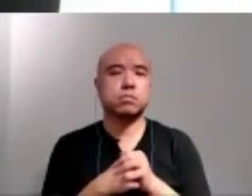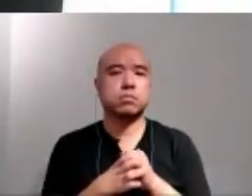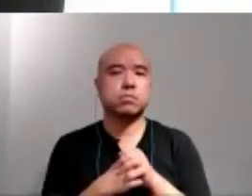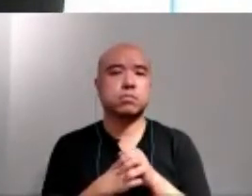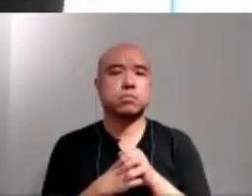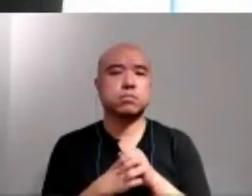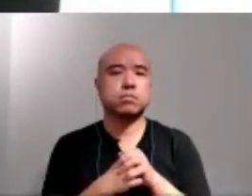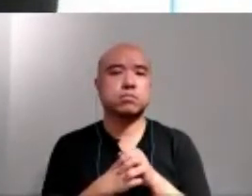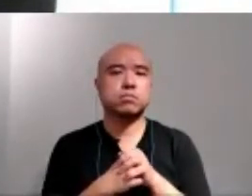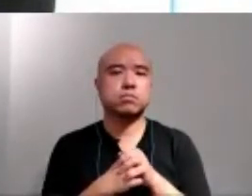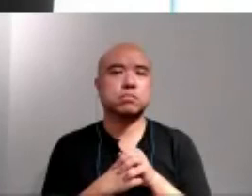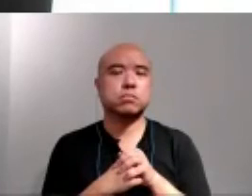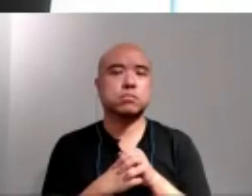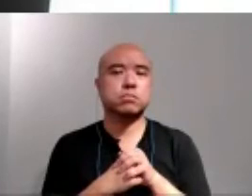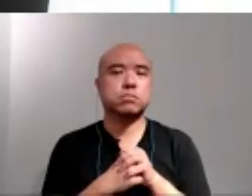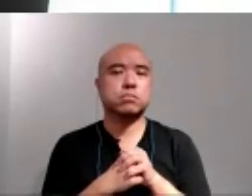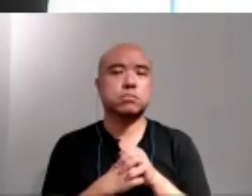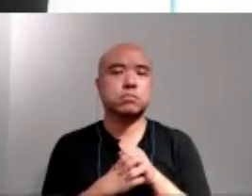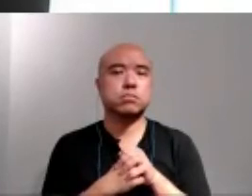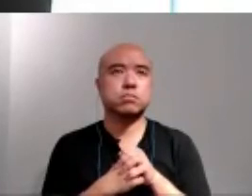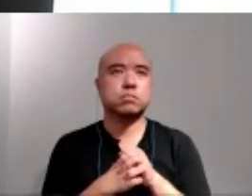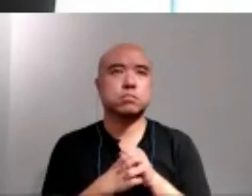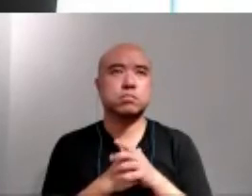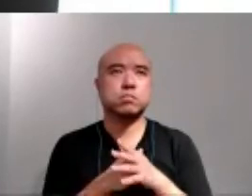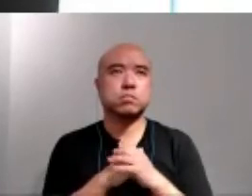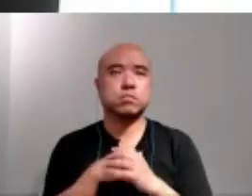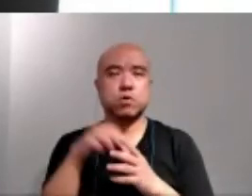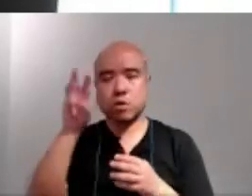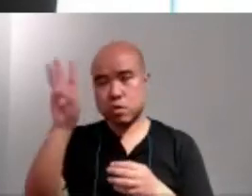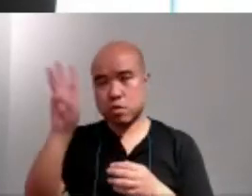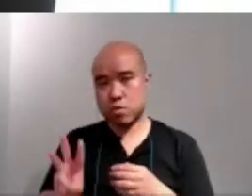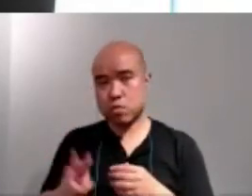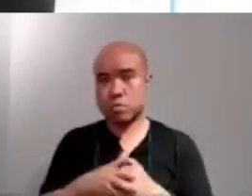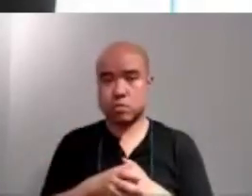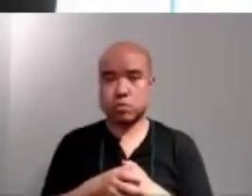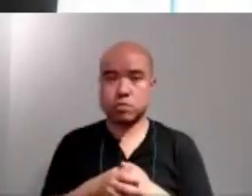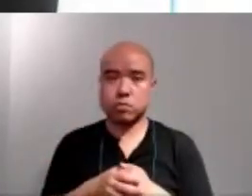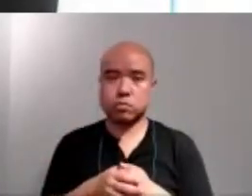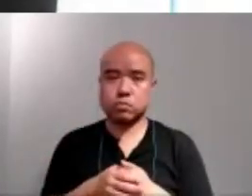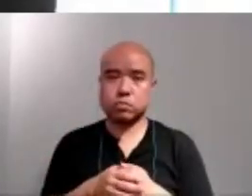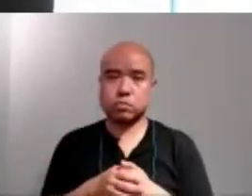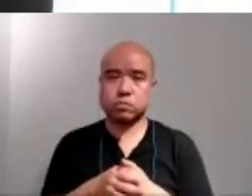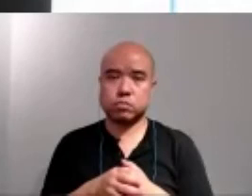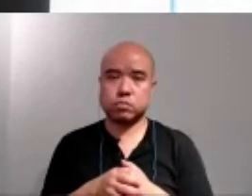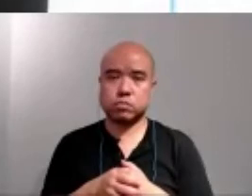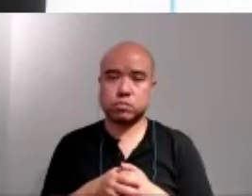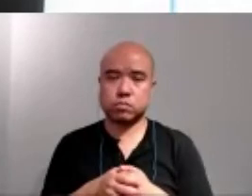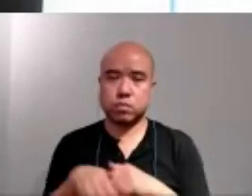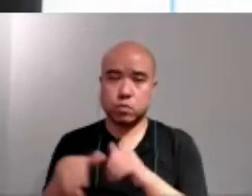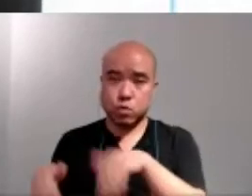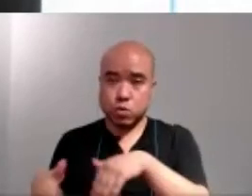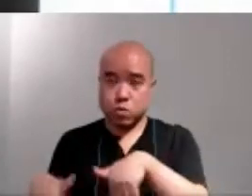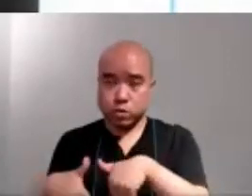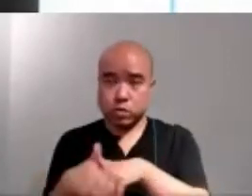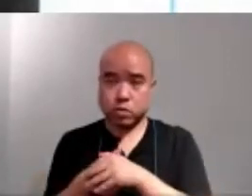然后就是TIFARM 的水耕菜呢，就是在水耕系统里面呢是不会使用灌溉排放肥料